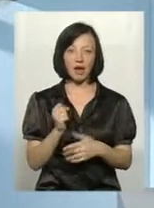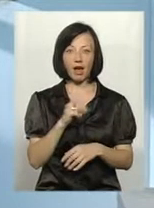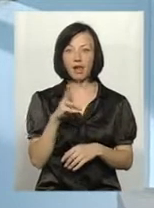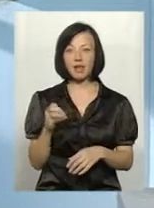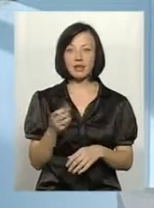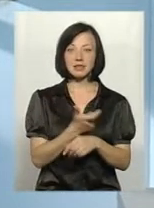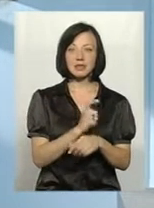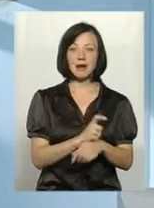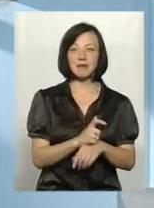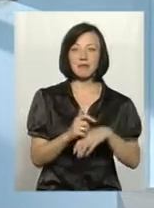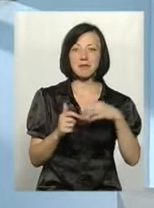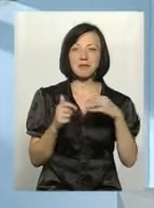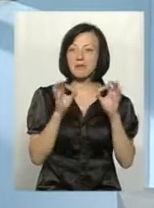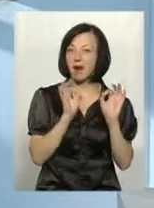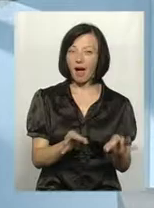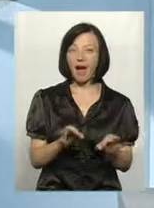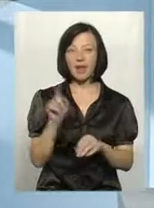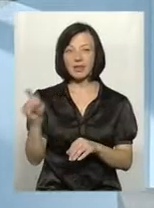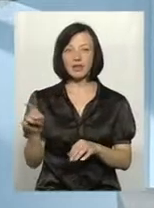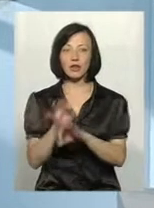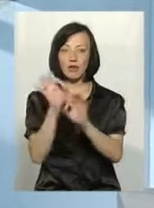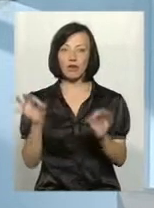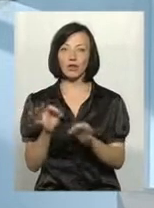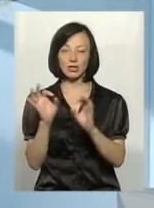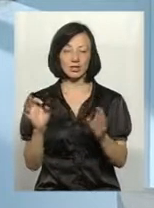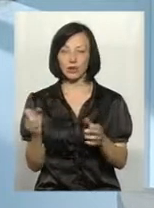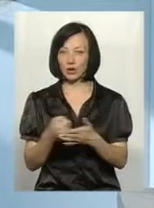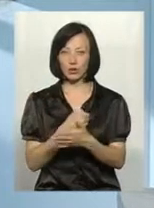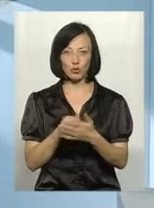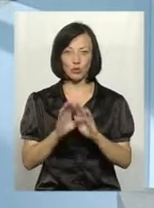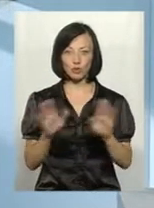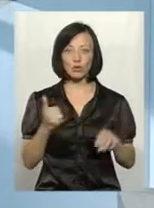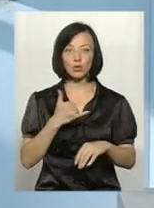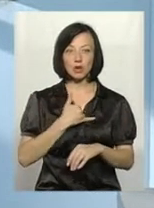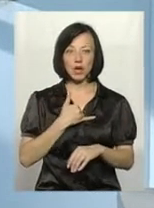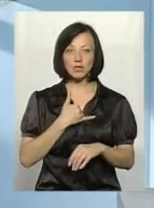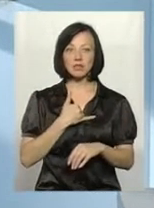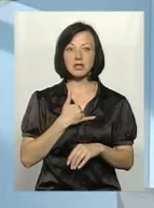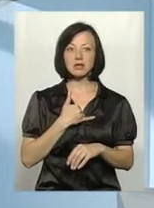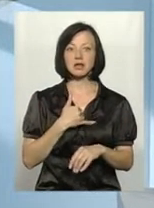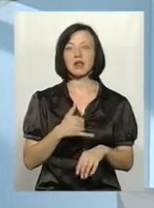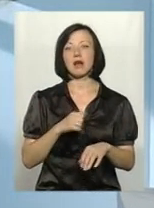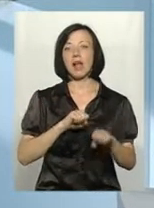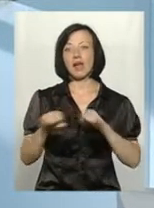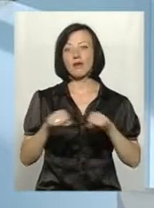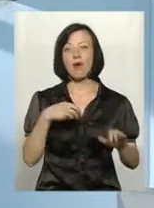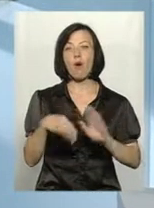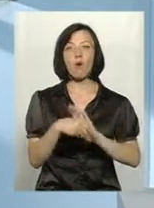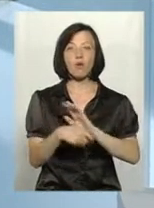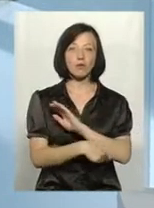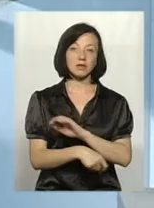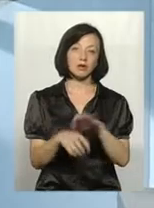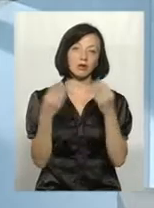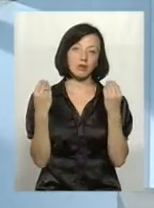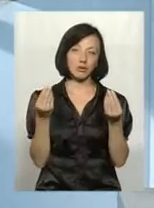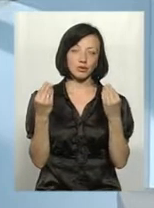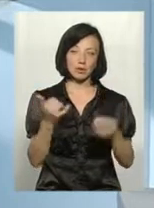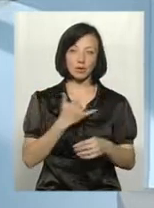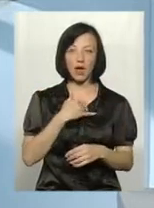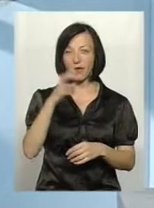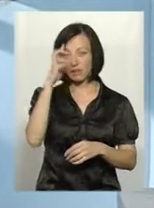праві, самі правіші, а є ті, які ніколи нічого не доб'ються. Тому в нас править бал корупція і вона процвітає. А в Держкомземах